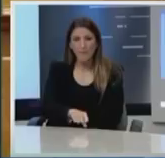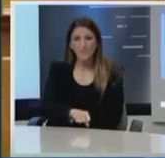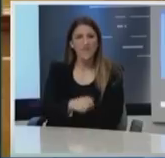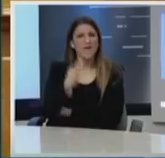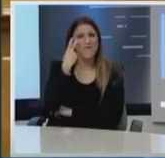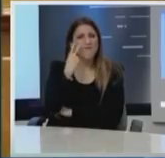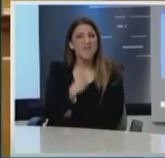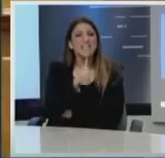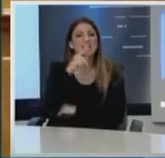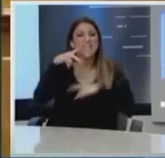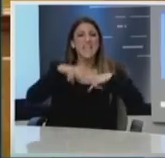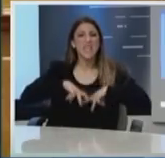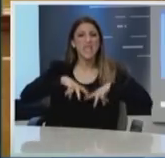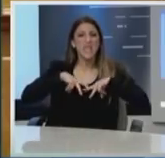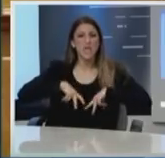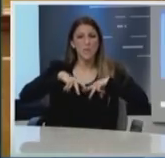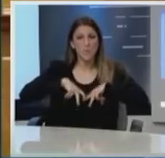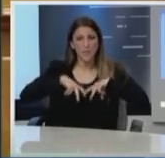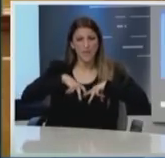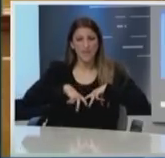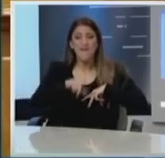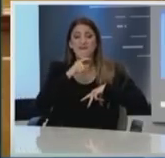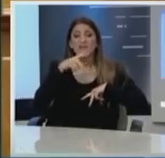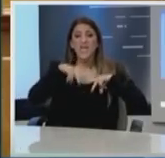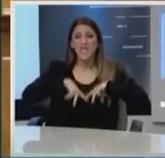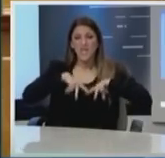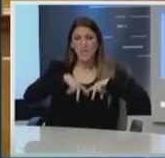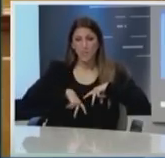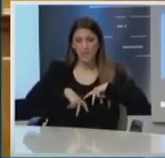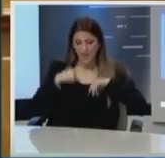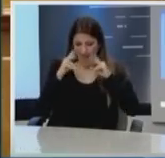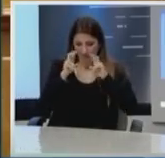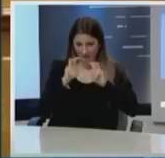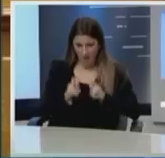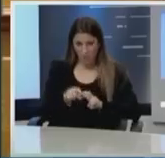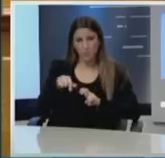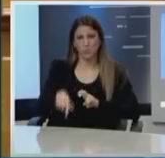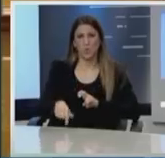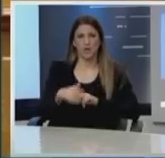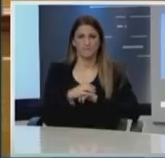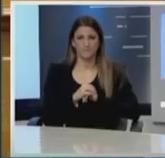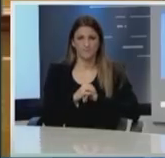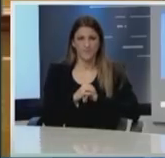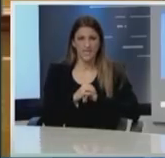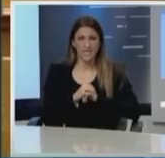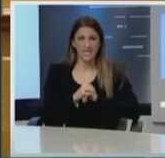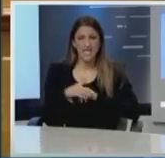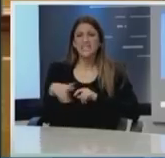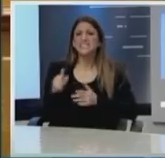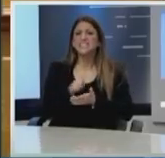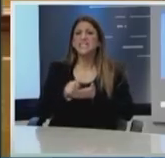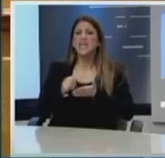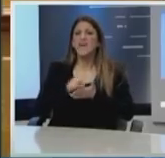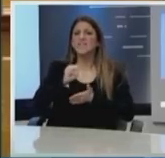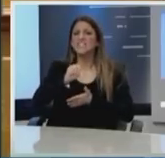τους ίδιους τους υπουργούς που φέρονται να ελέγχονται. Τι γράφει ο Σαλμάς όταν